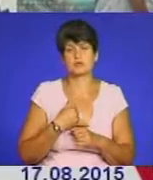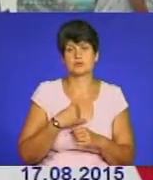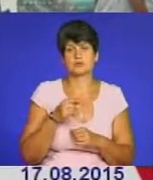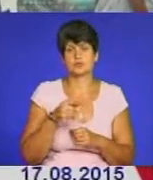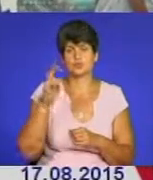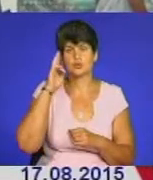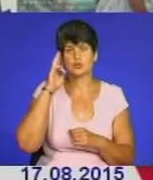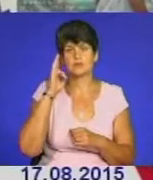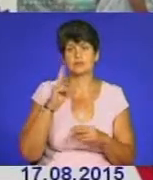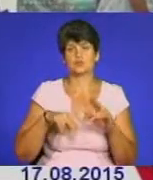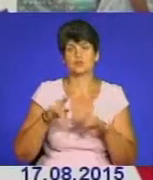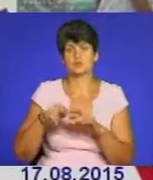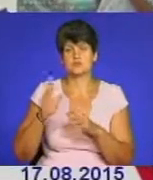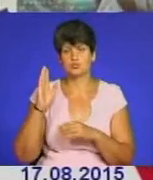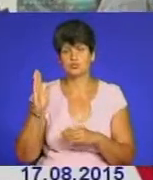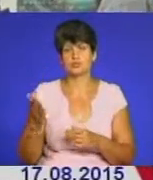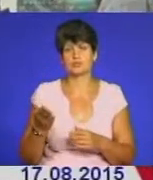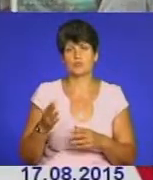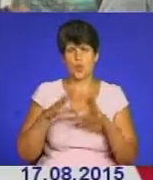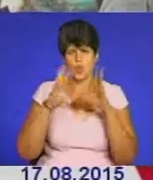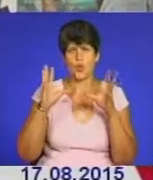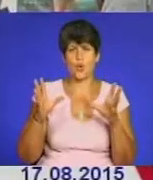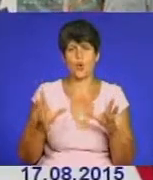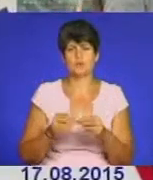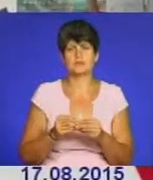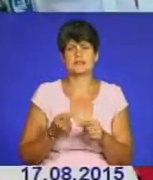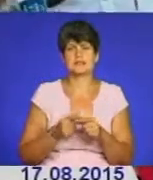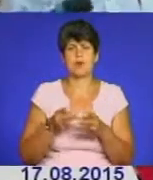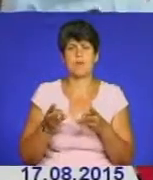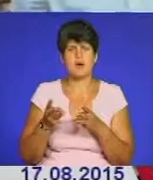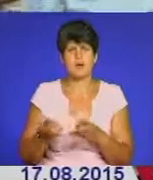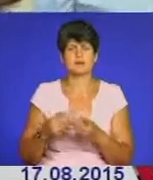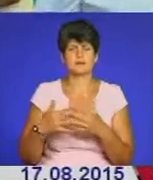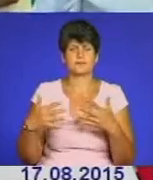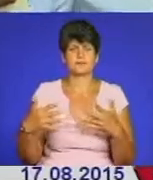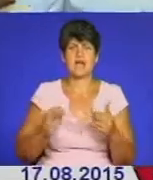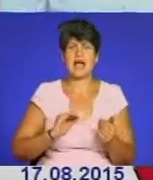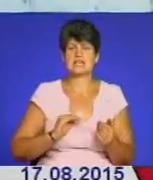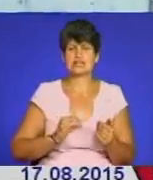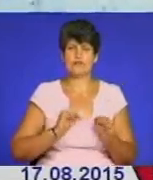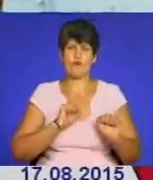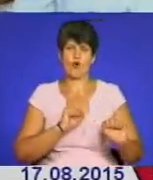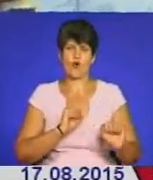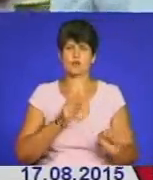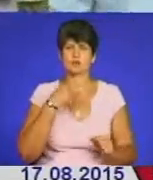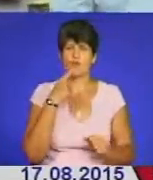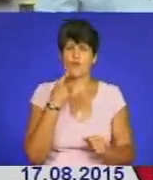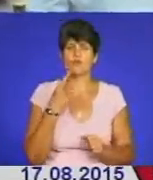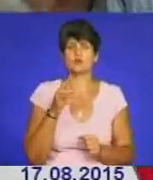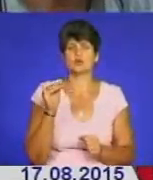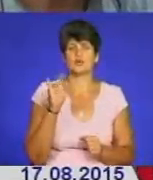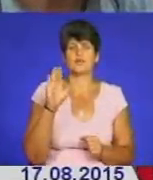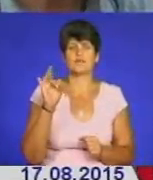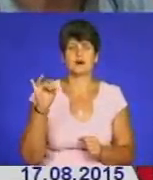це будуть туалети будуватися. Тобто комплексно це і опалення. Адвокат підприємців вважає, що Юрій Ворко, як фізична особа,